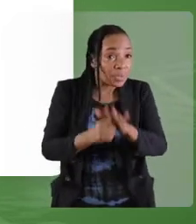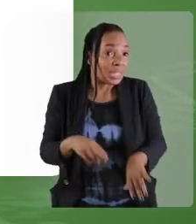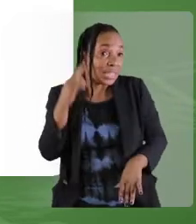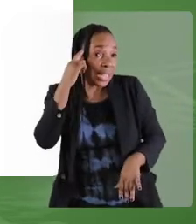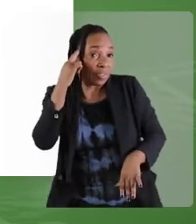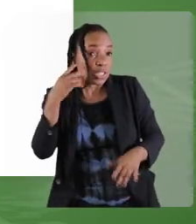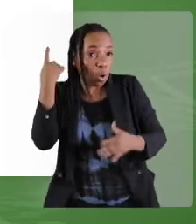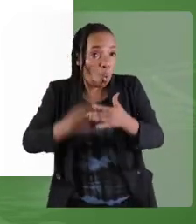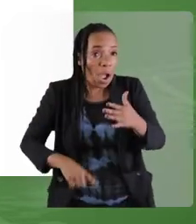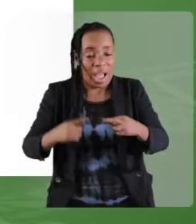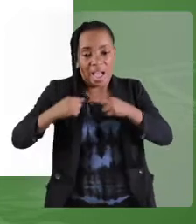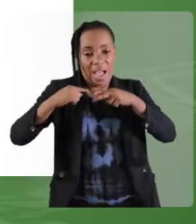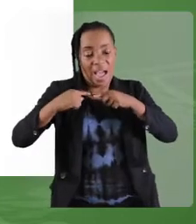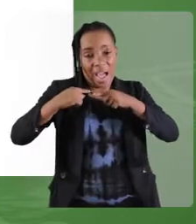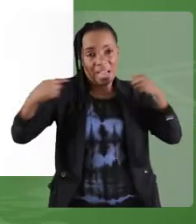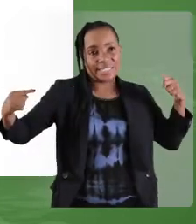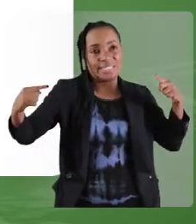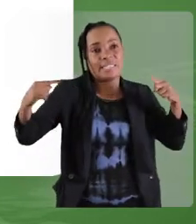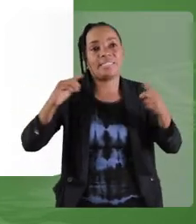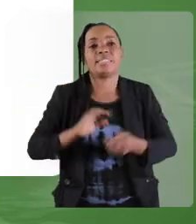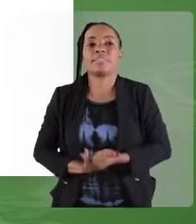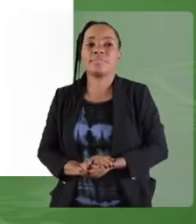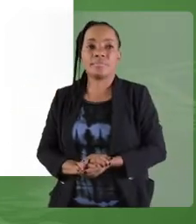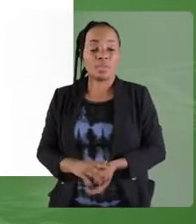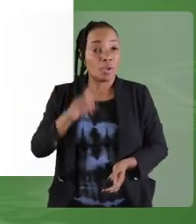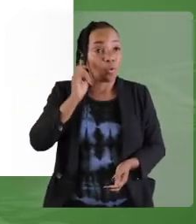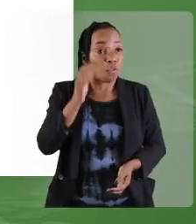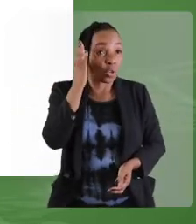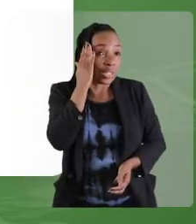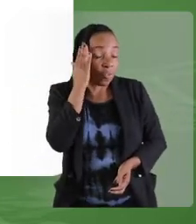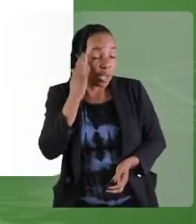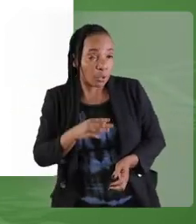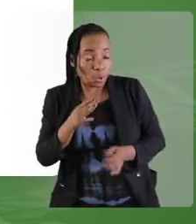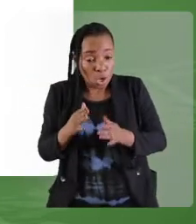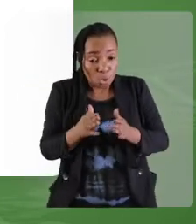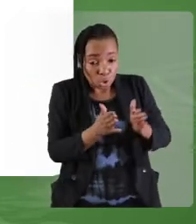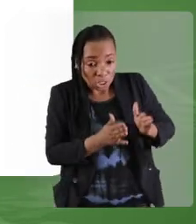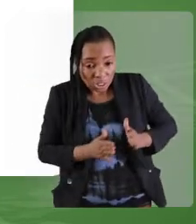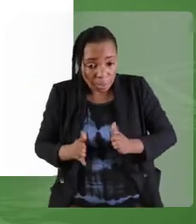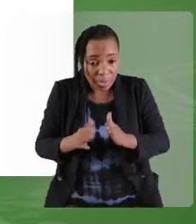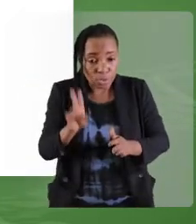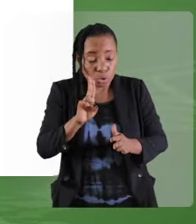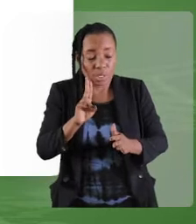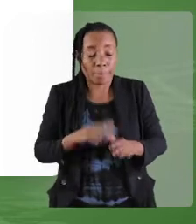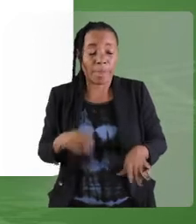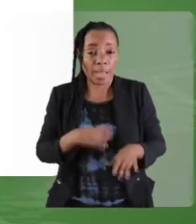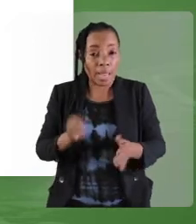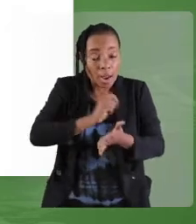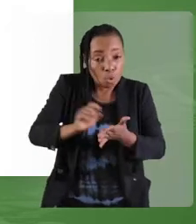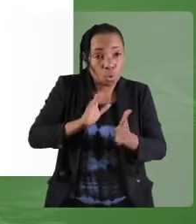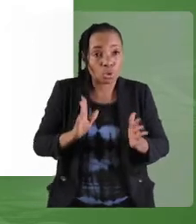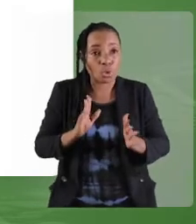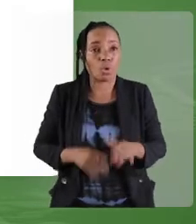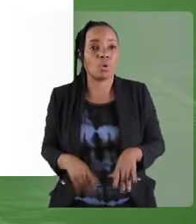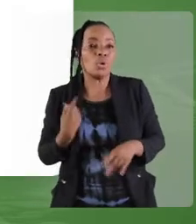aussi que la démarche de l'auteur s'inscrit dans la droite ligne de son intention, voulant